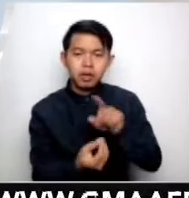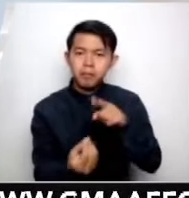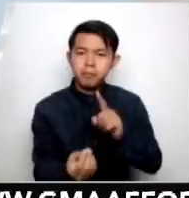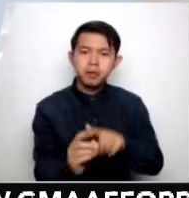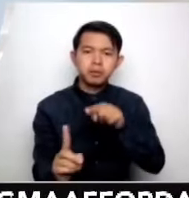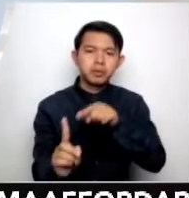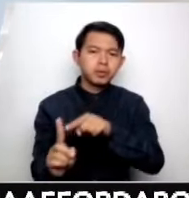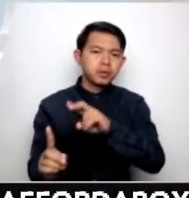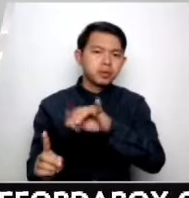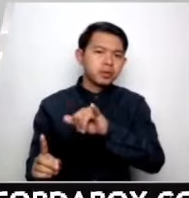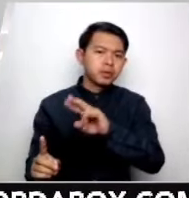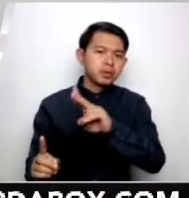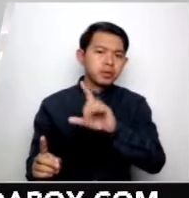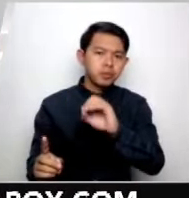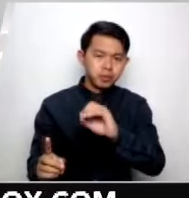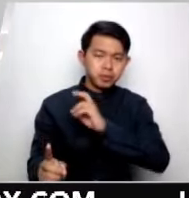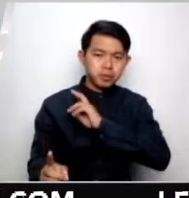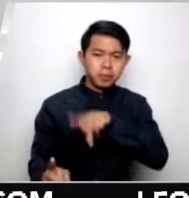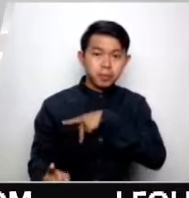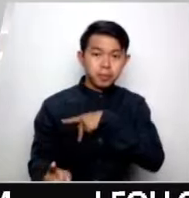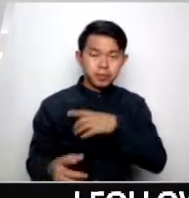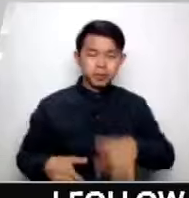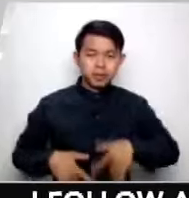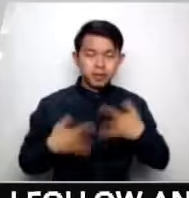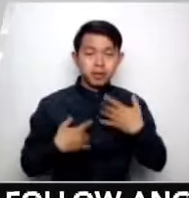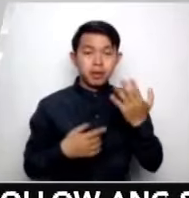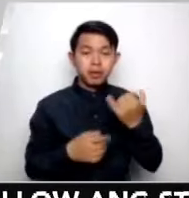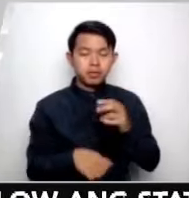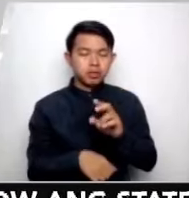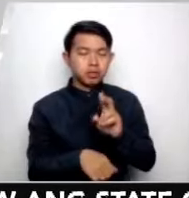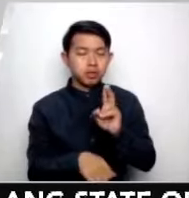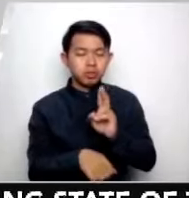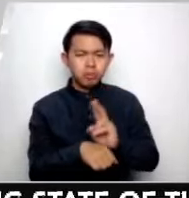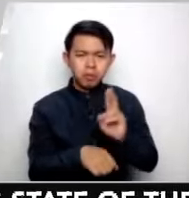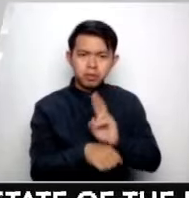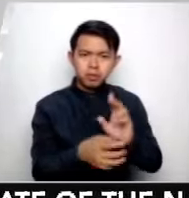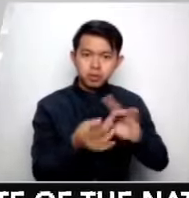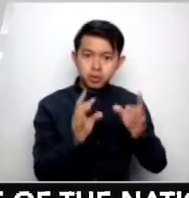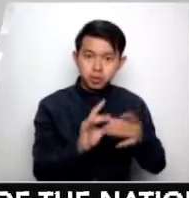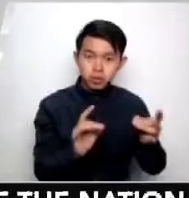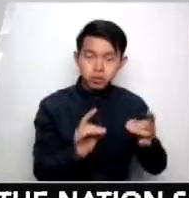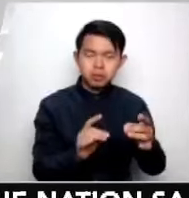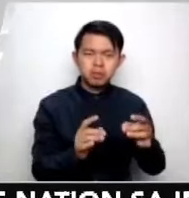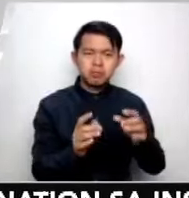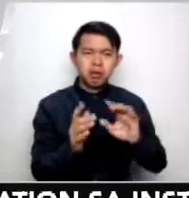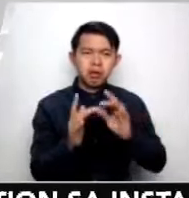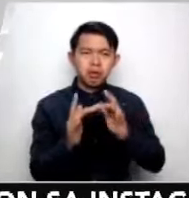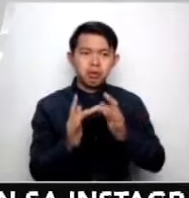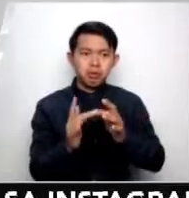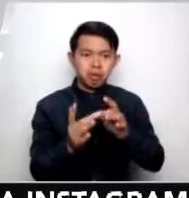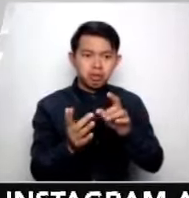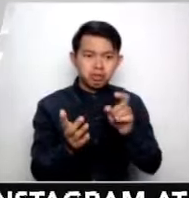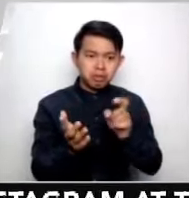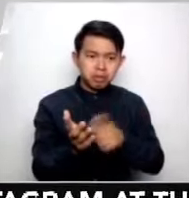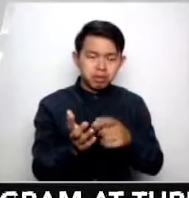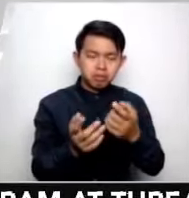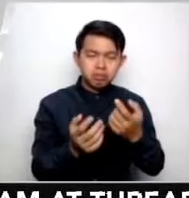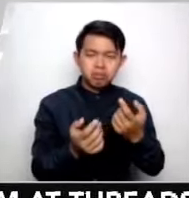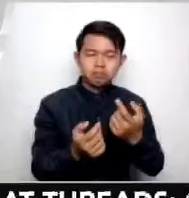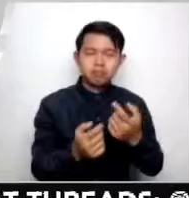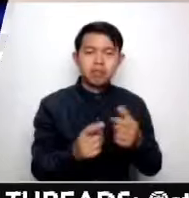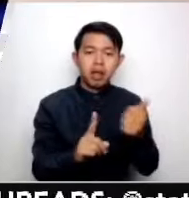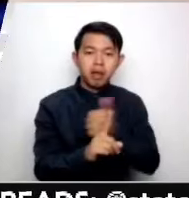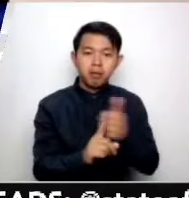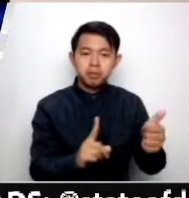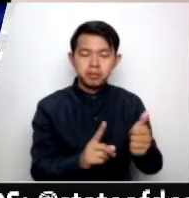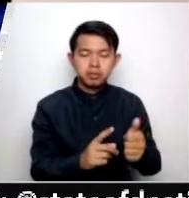niyang pangaabuso ang paggawa ng kwento ng mga clickbait site na gusto raw makisawsaw sinabi rin ni obiena na